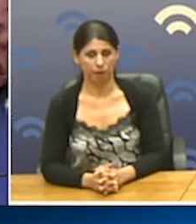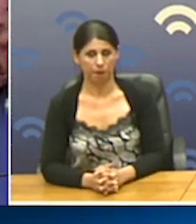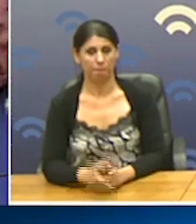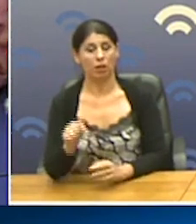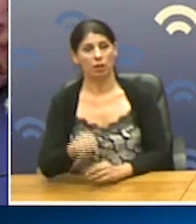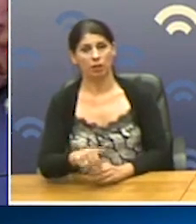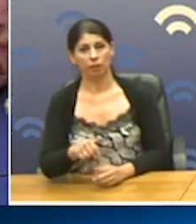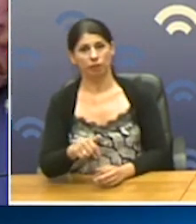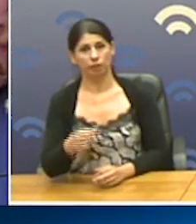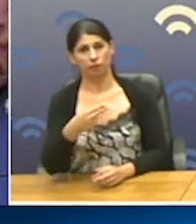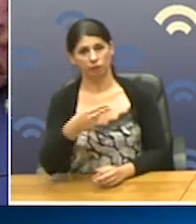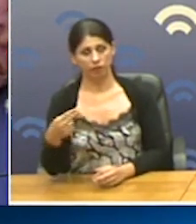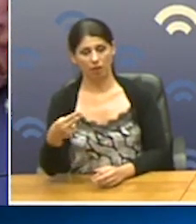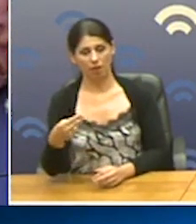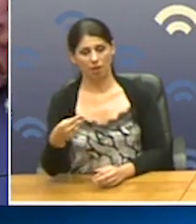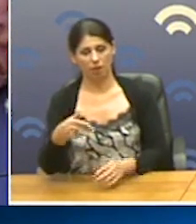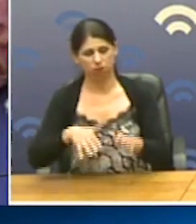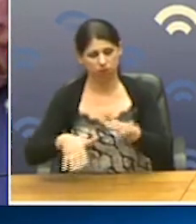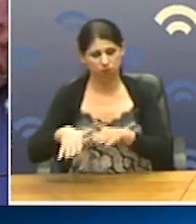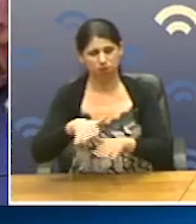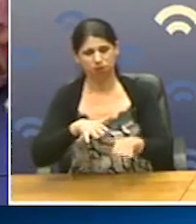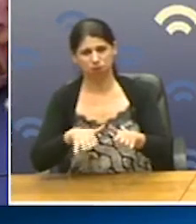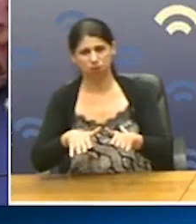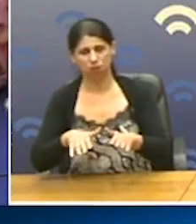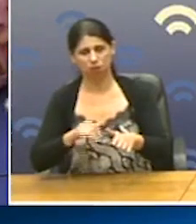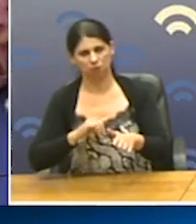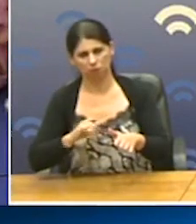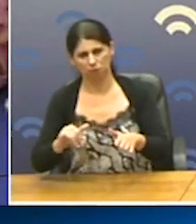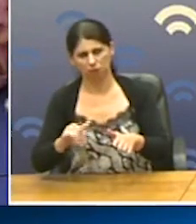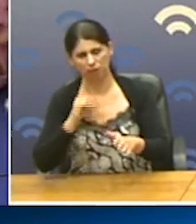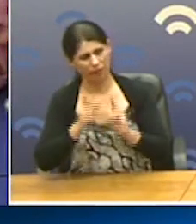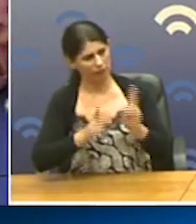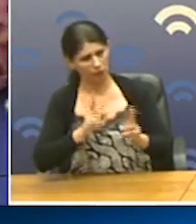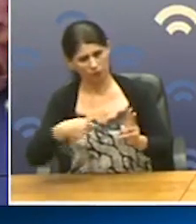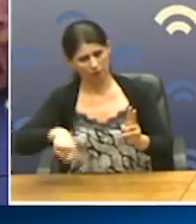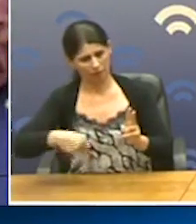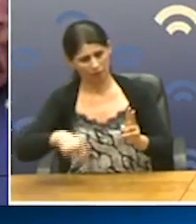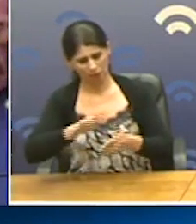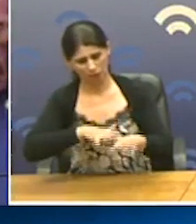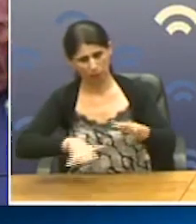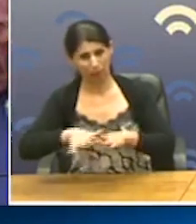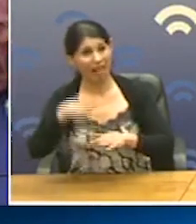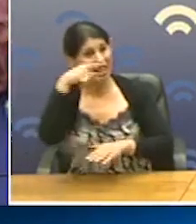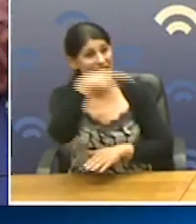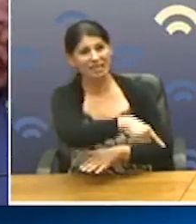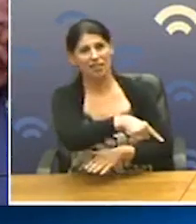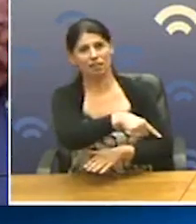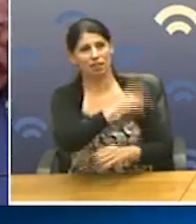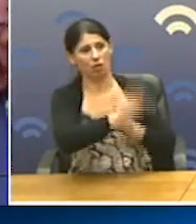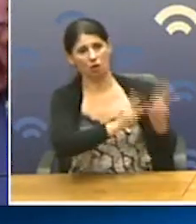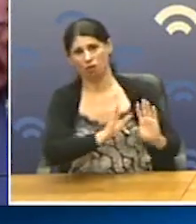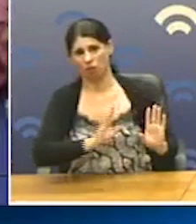για το ζήτημα της σκευωρίας. Όχι, δεν κατηγορήσαμε ποτέ δικαστές για σκευωρία. Όχι. Εσάς κατηγορήσαμε. Τα μπλέξατε.